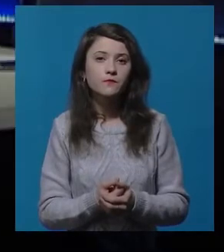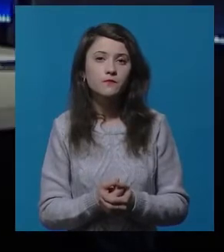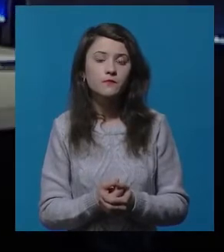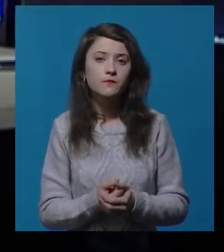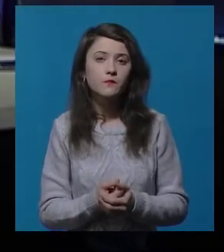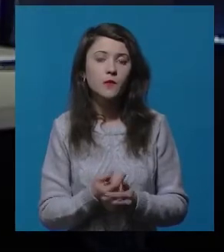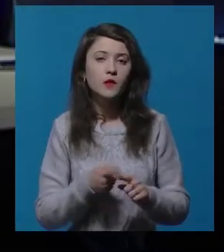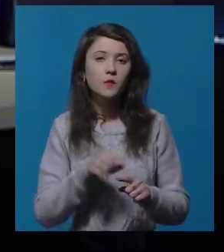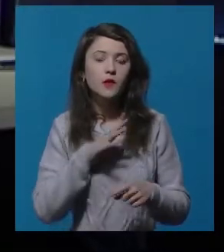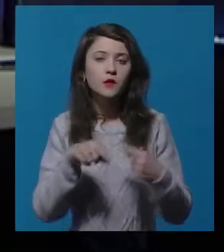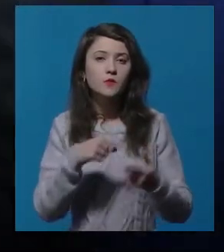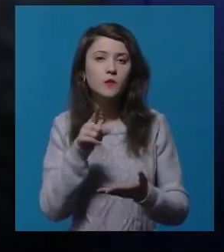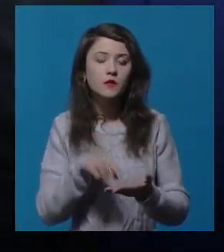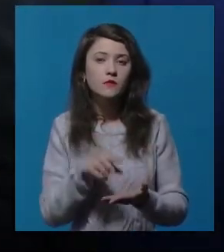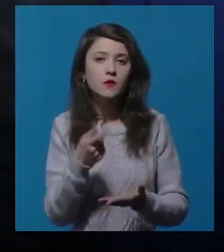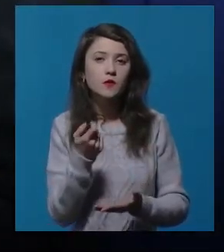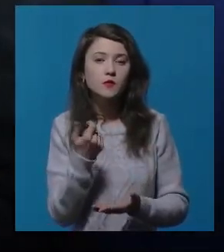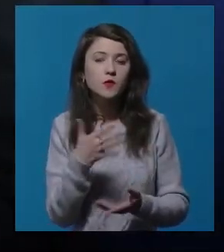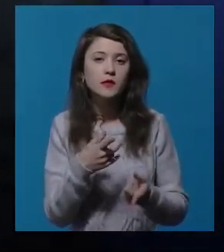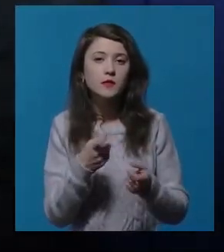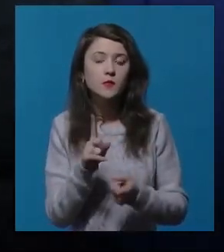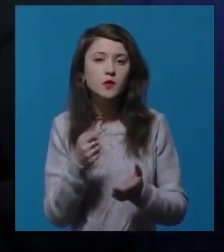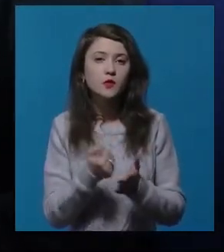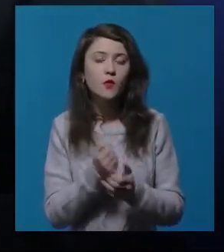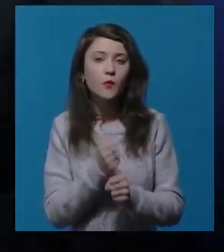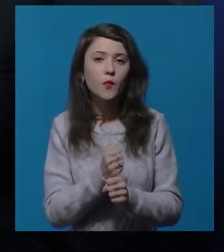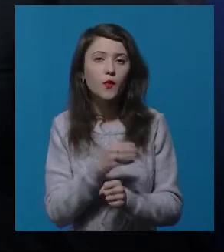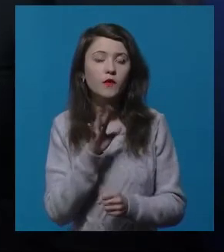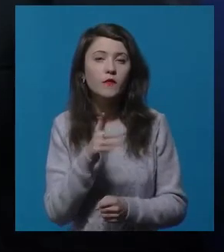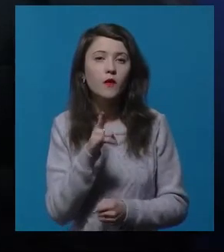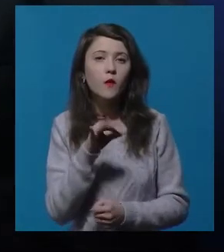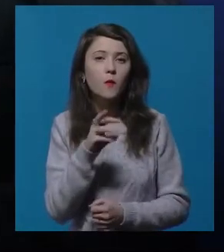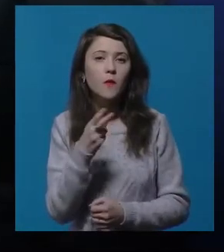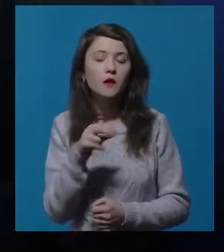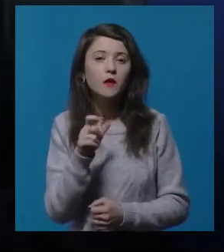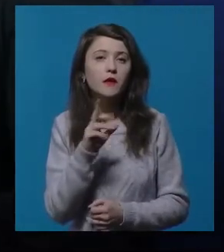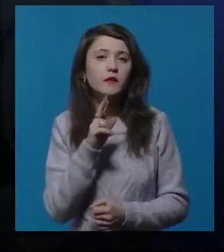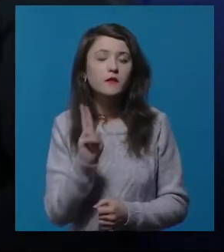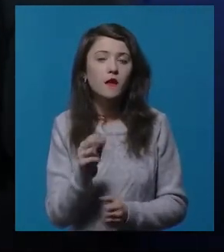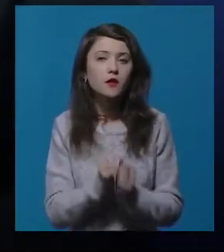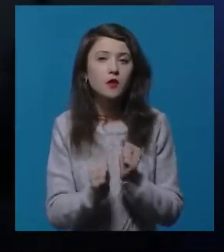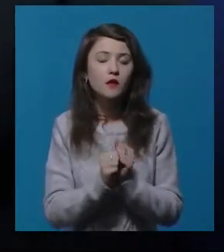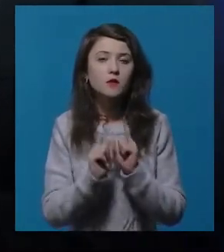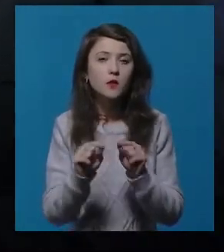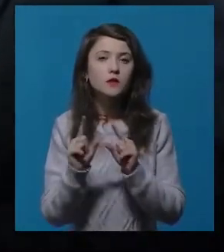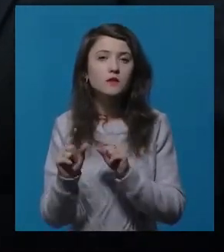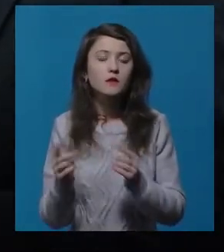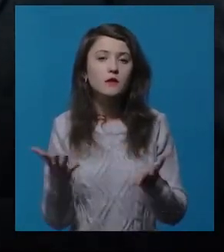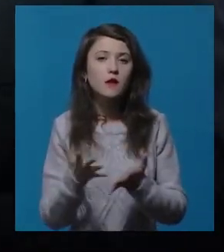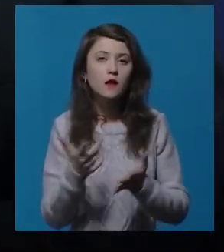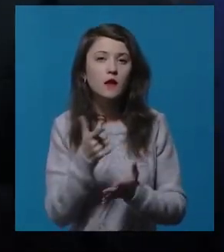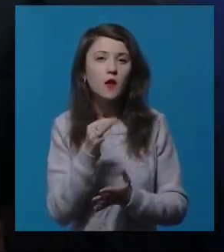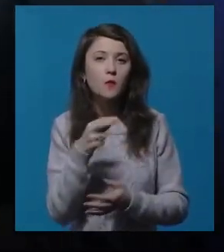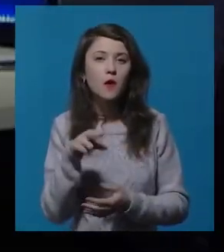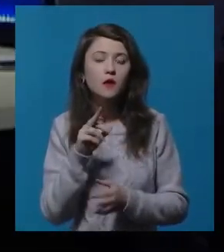питання, щодо, ви трохи вже зачепили, та щодо роботи в громадах. Та як чи часто їздити, які, власне, громади, та як